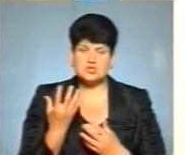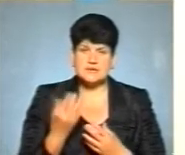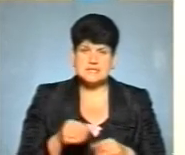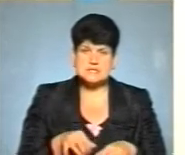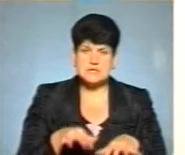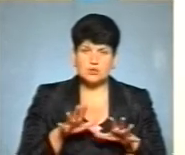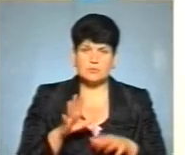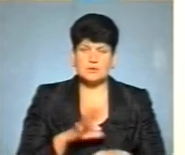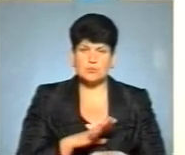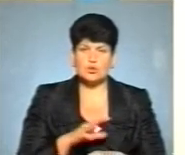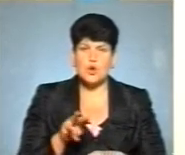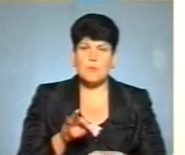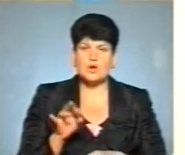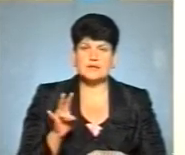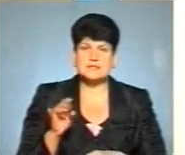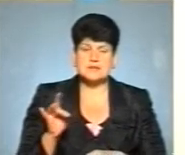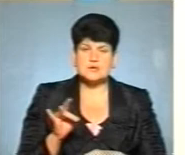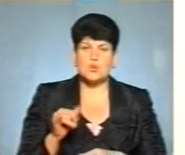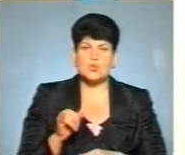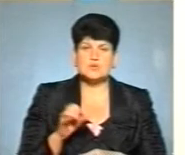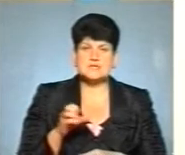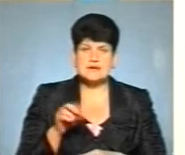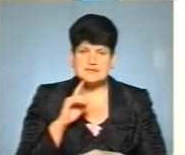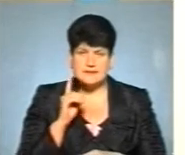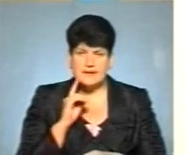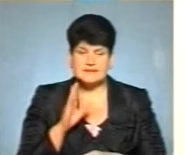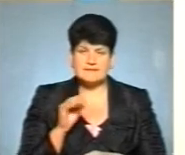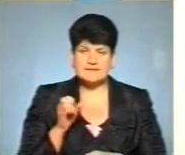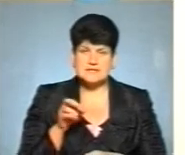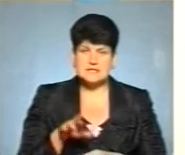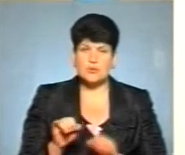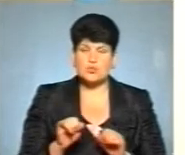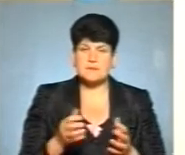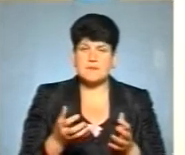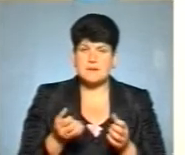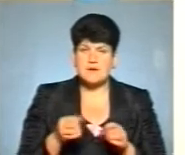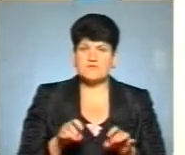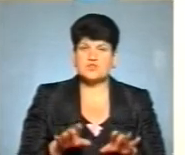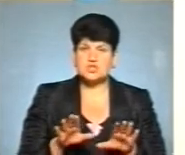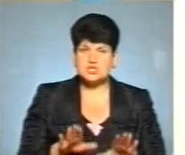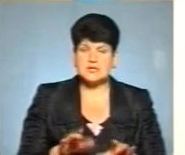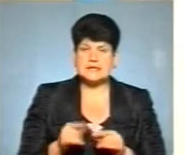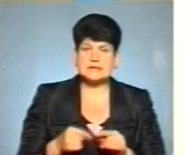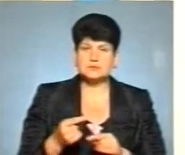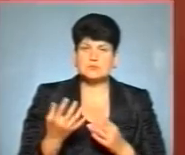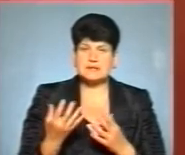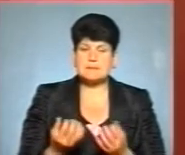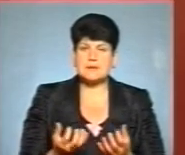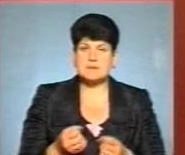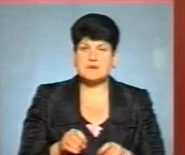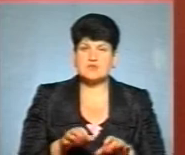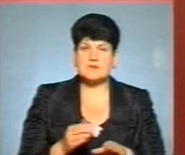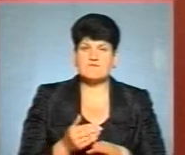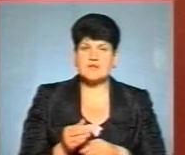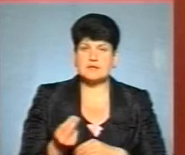було Монастирищини, Устя-Зелене, Коропець, Вістря, в цей день якраз уряд приймав рішення, тобто наступний день приймав рішення про виділення